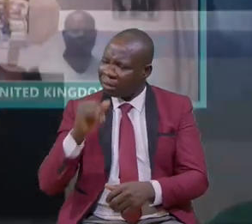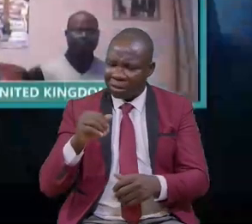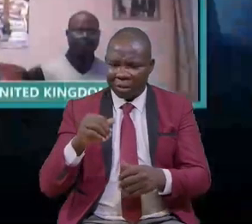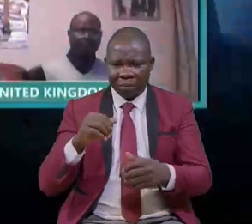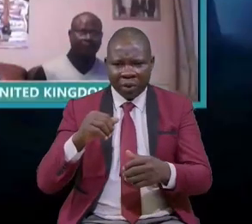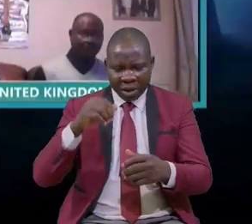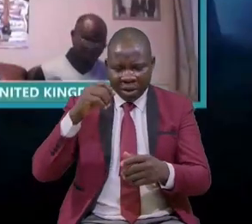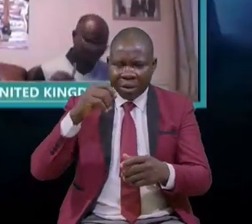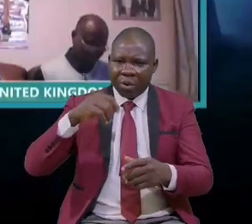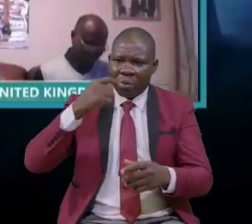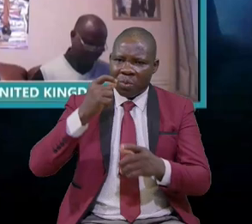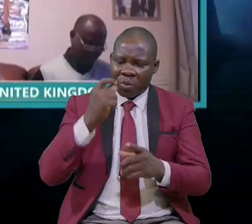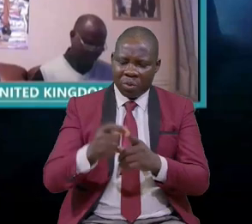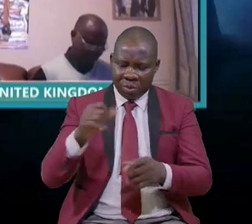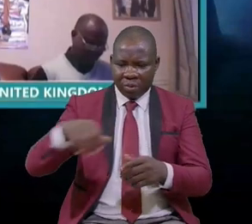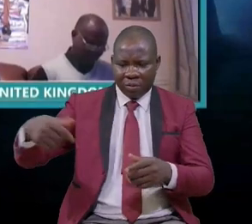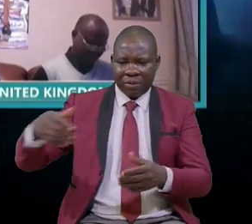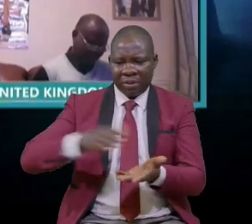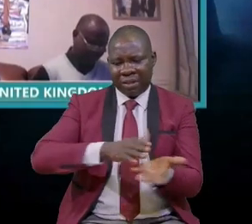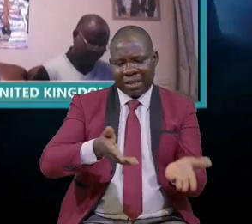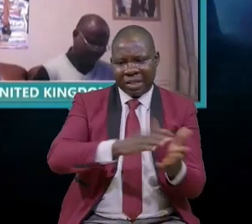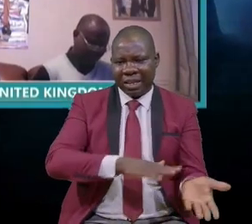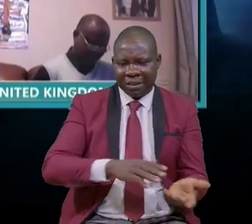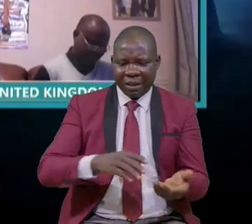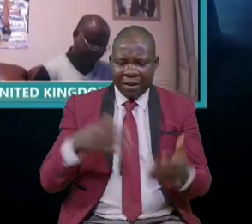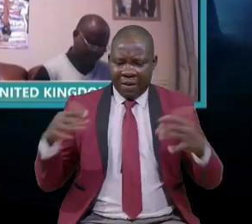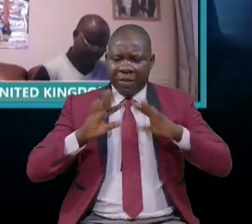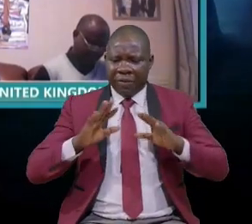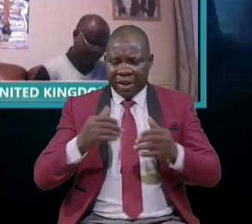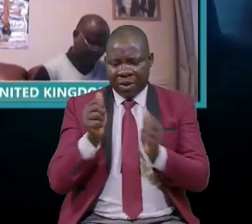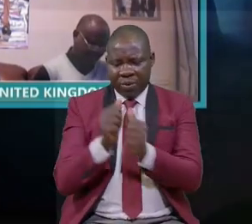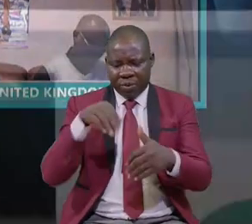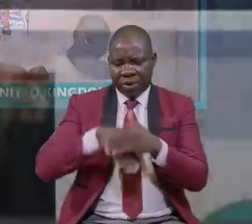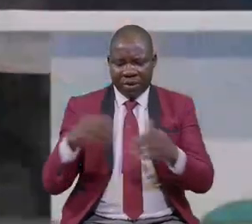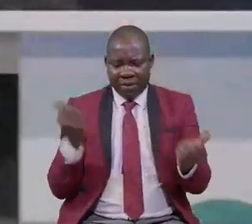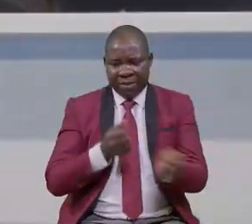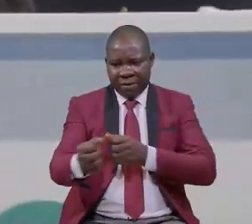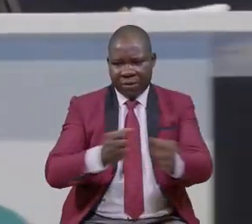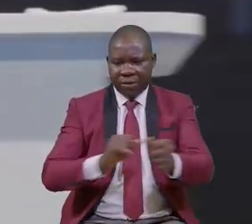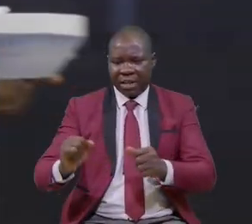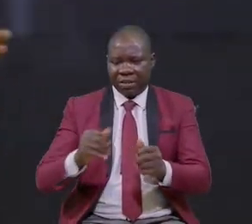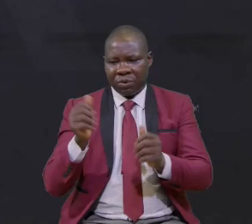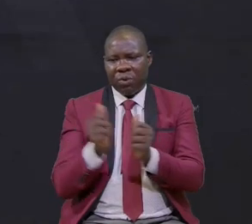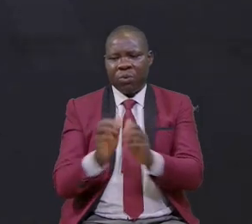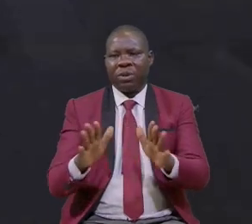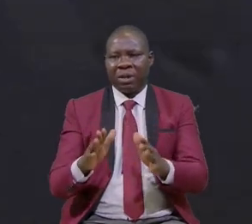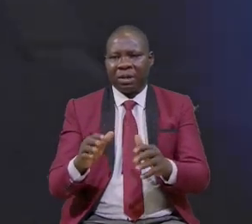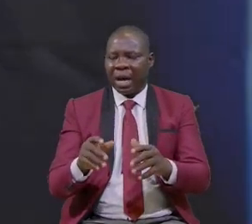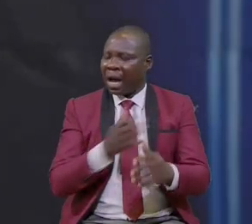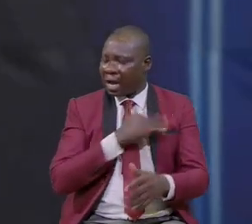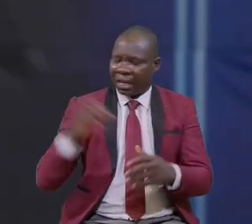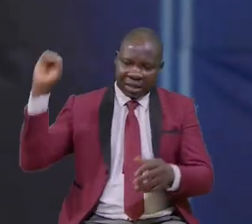la sentence de mort la peur ded et les luttes à l'extérieur et la grâce est venue encore